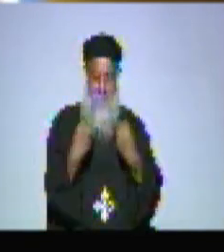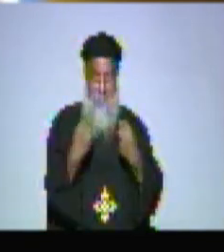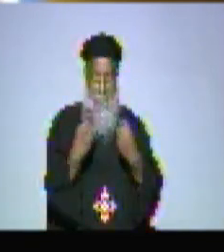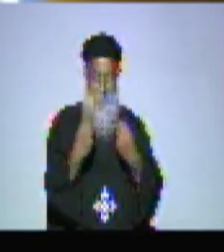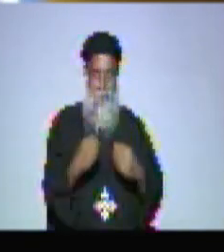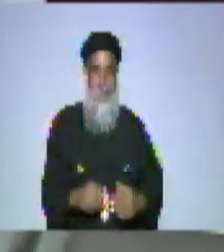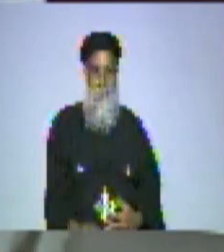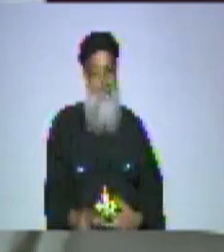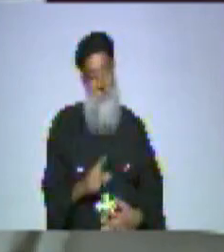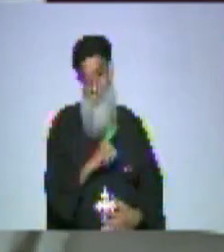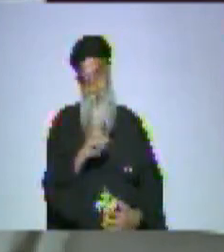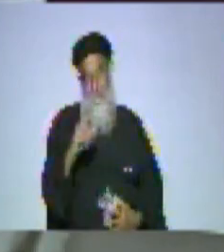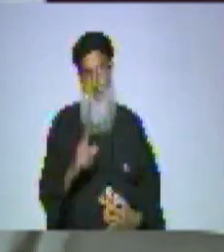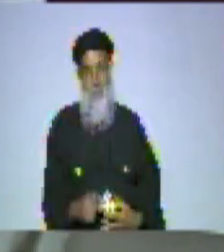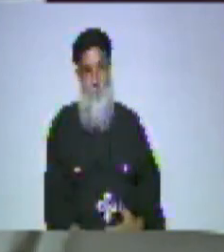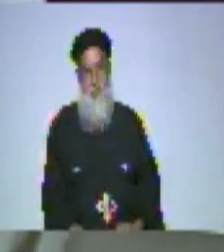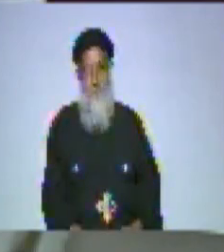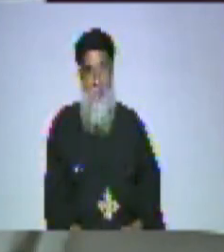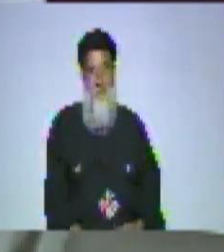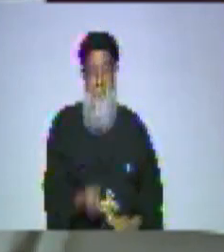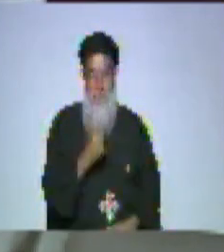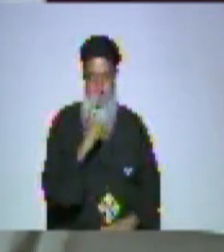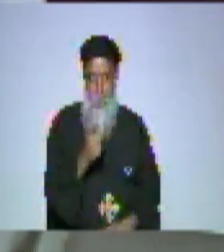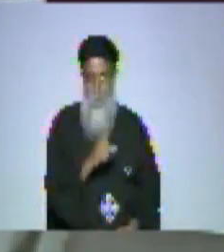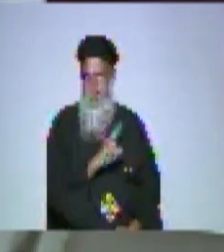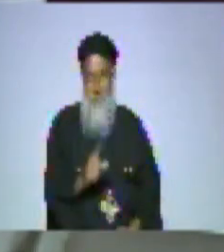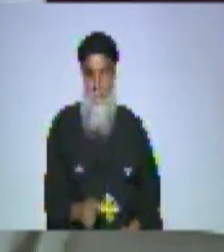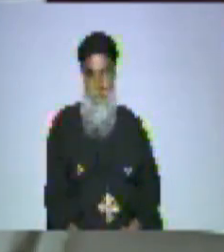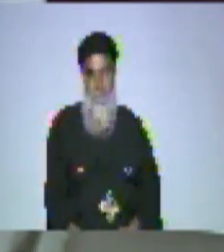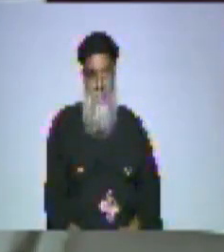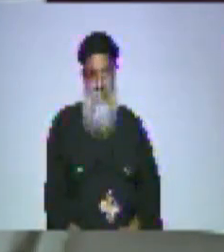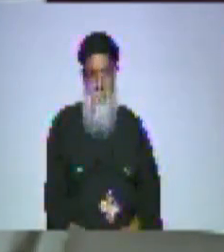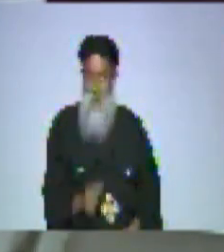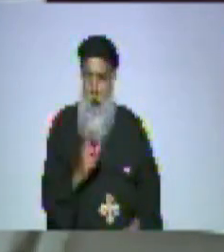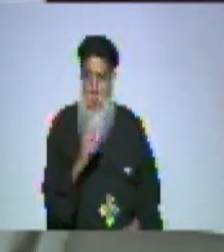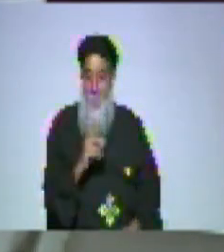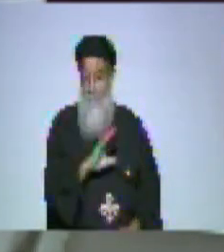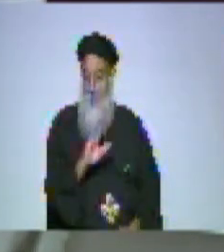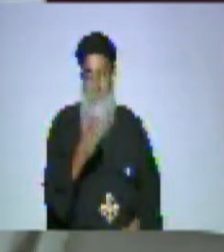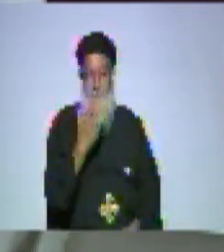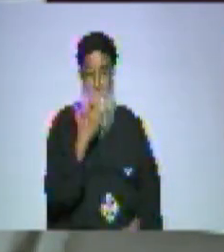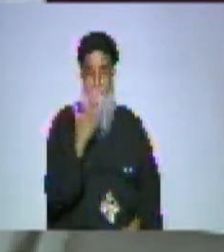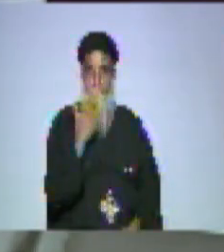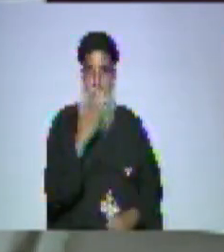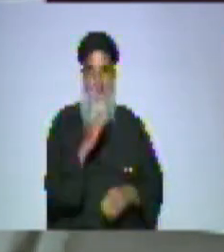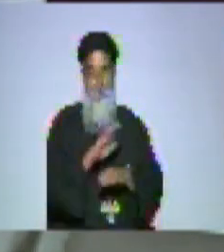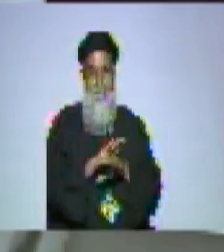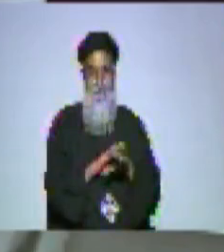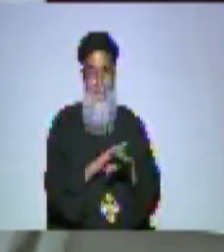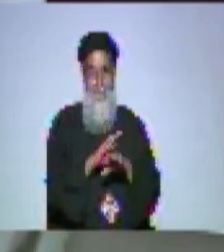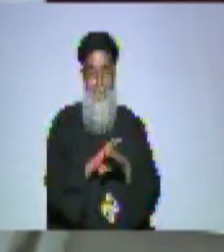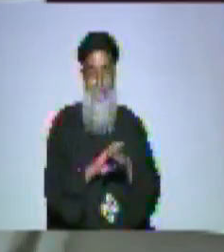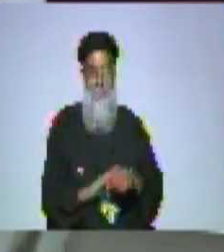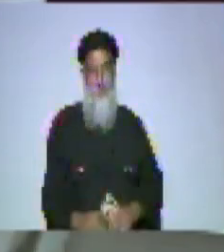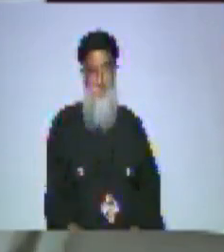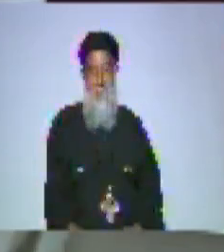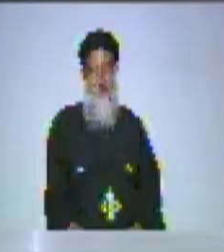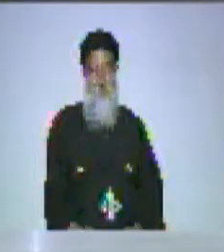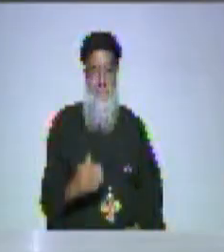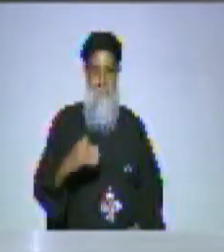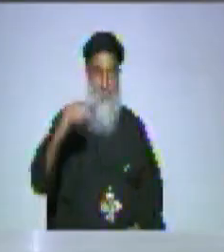ضغطش اسمع الكلام زي ما الناس بتعمل يعني كبير دايما يضغط على